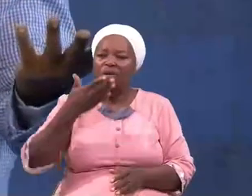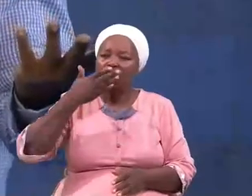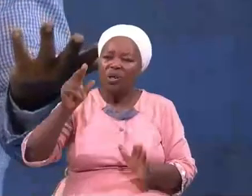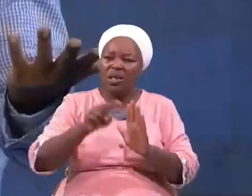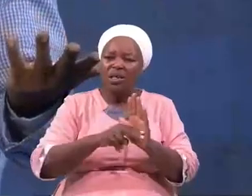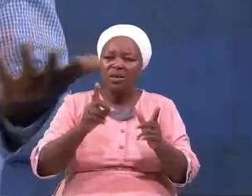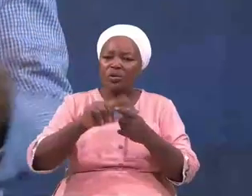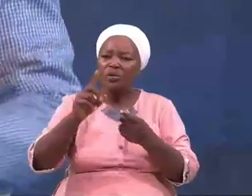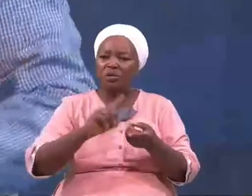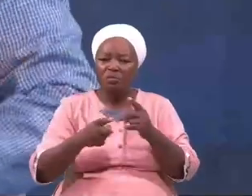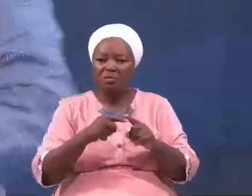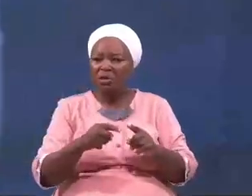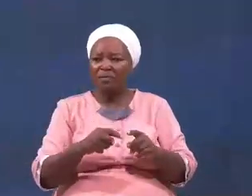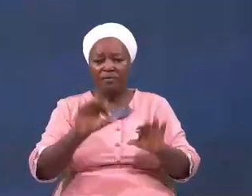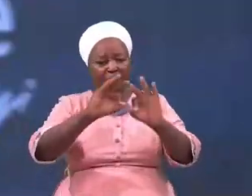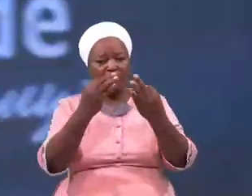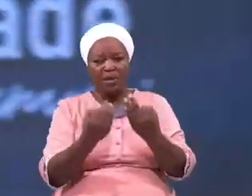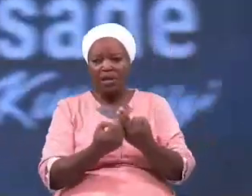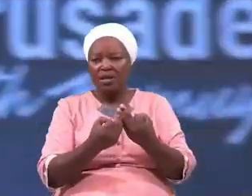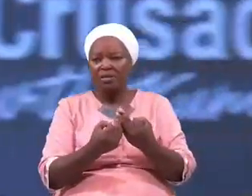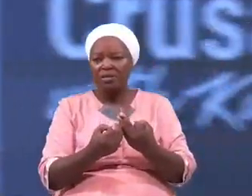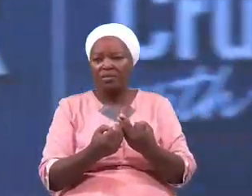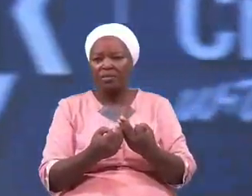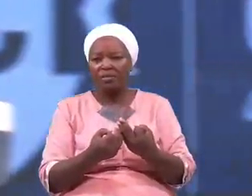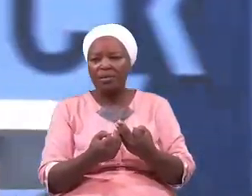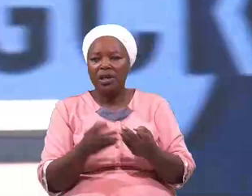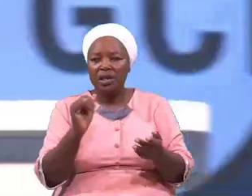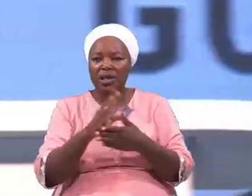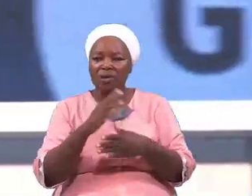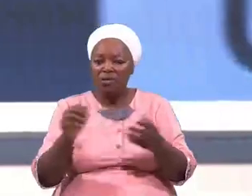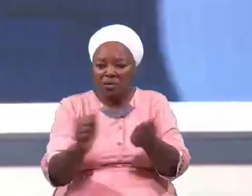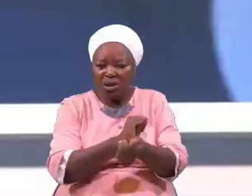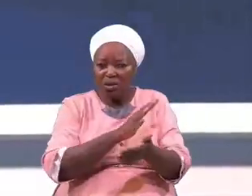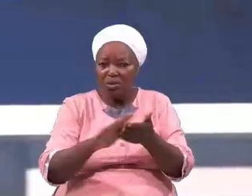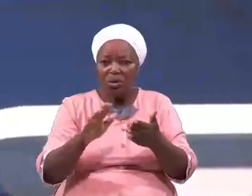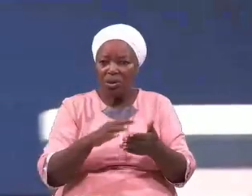cette méchanceté. Mais vous faites mal à la famille de votre voisin.